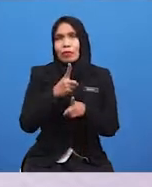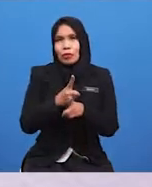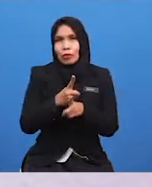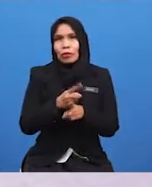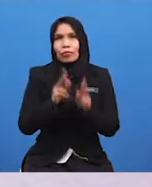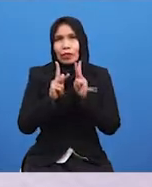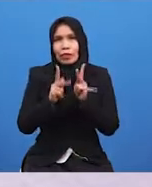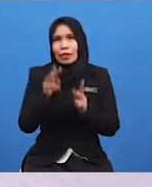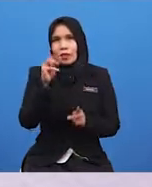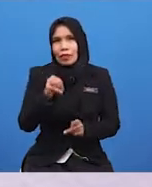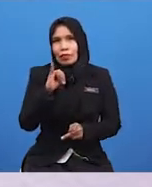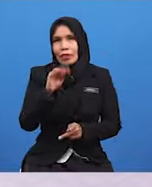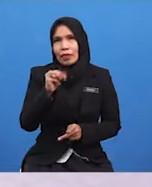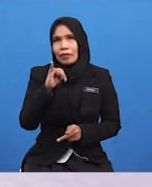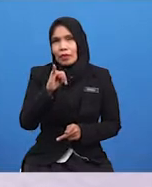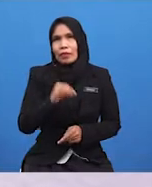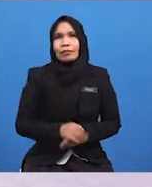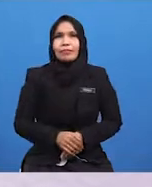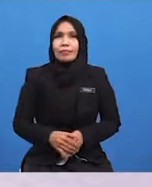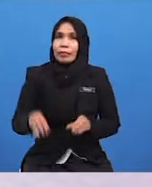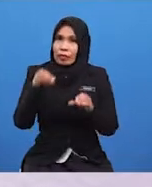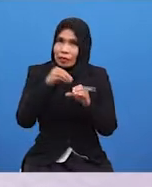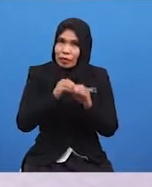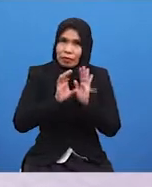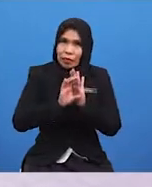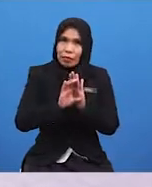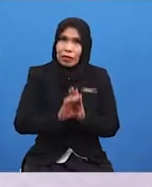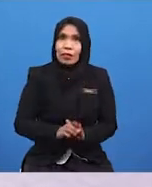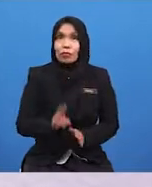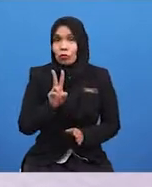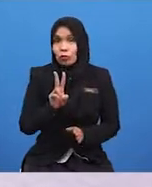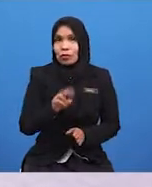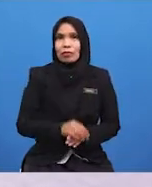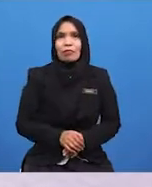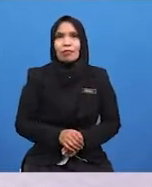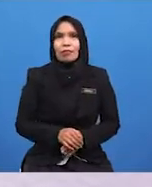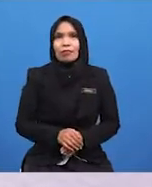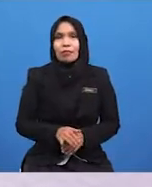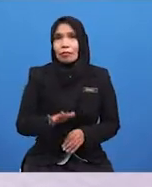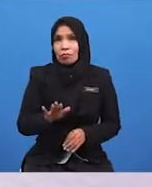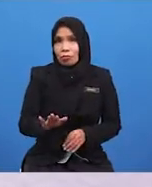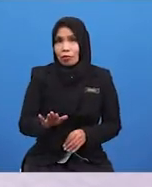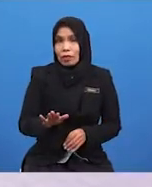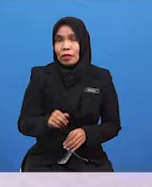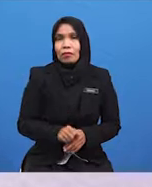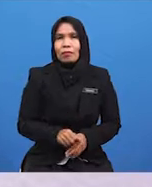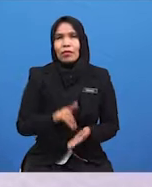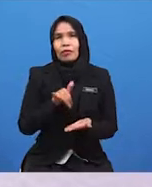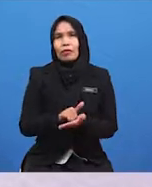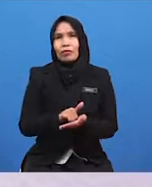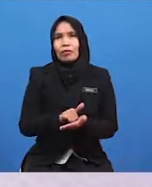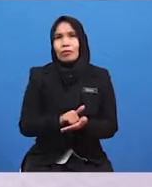mini dalam gambar kedua ini budak itu amben swafoto